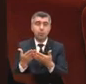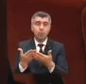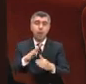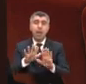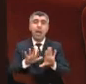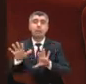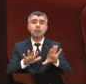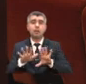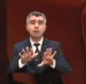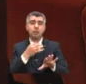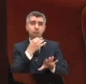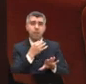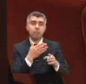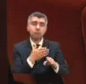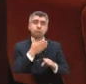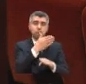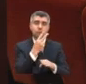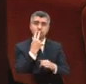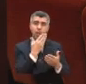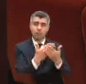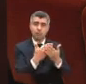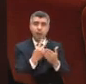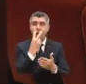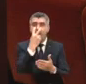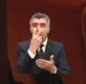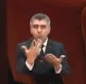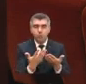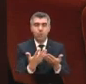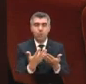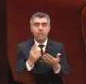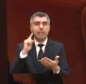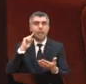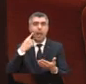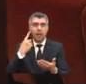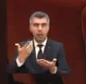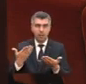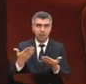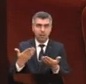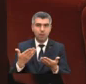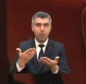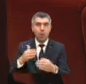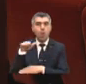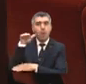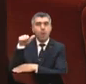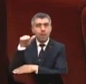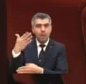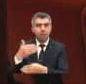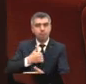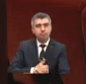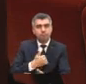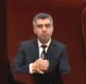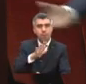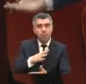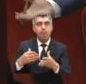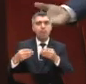تتمشي للبوادي ديال سوس، وقعنا في العيون كتمشي، وقعنا في الداخله، وقعنا في قلميم الاسبوع المقبل غنوقعوا في